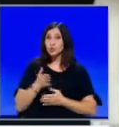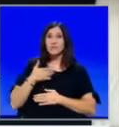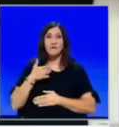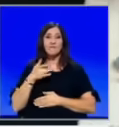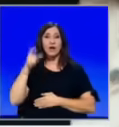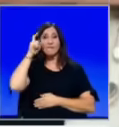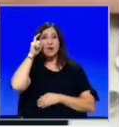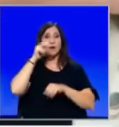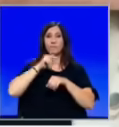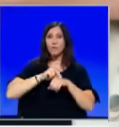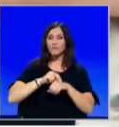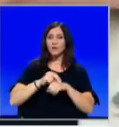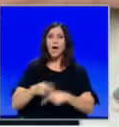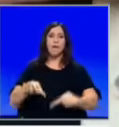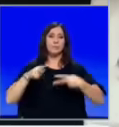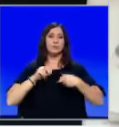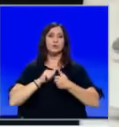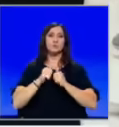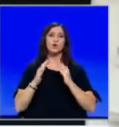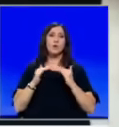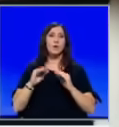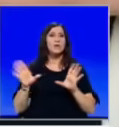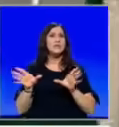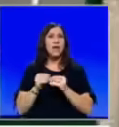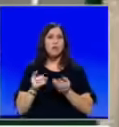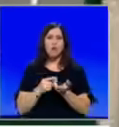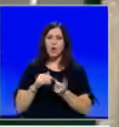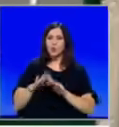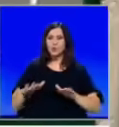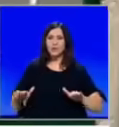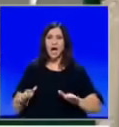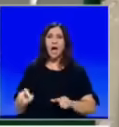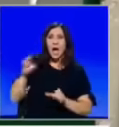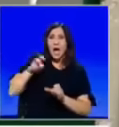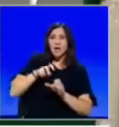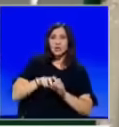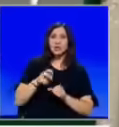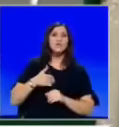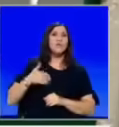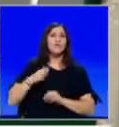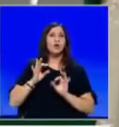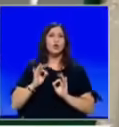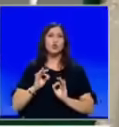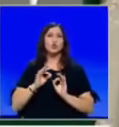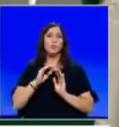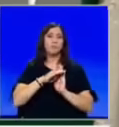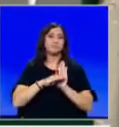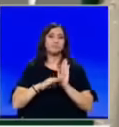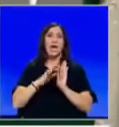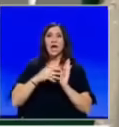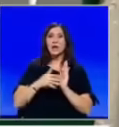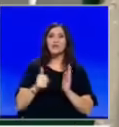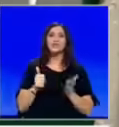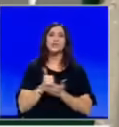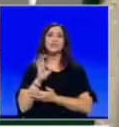влака Варна-Пловдив. Прибирала се от спортен лагер заедно с няколко деца. Качили се в композицията точно по разписание в